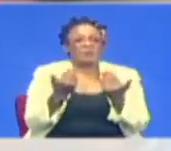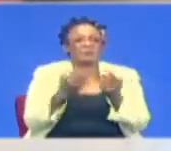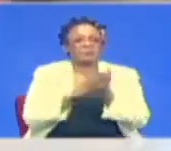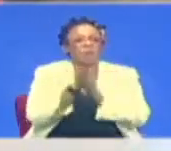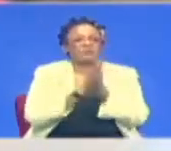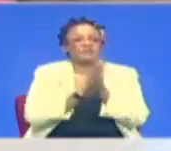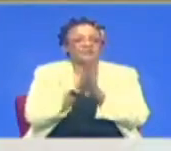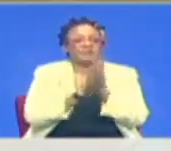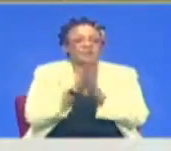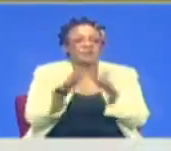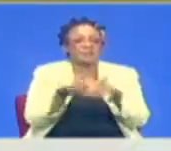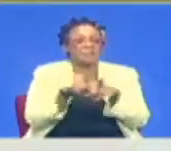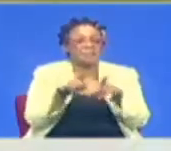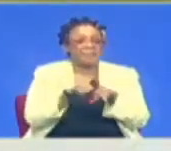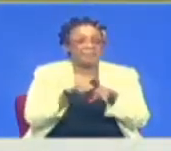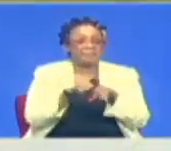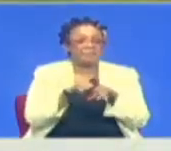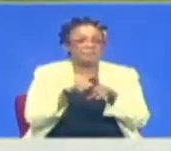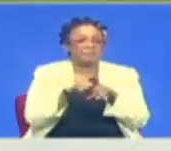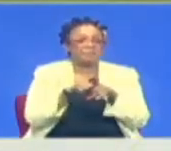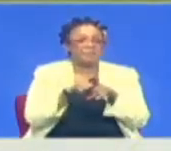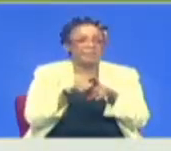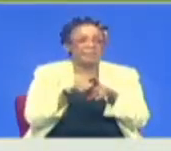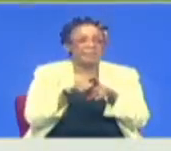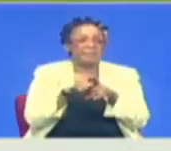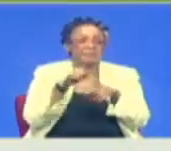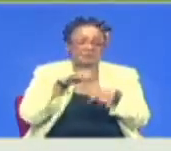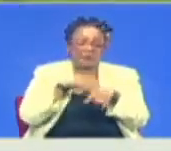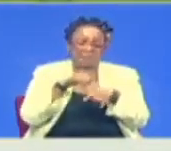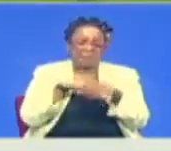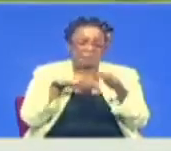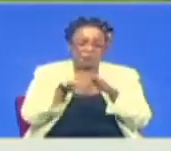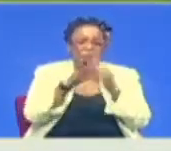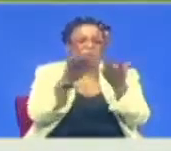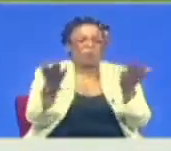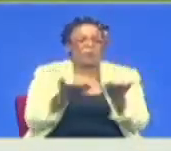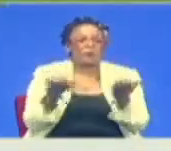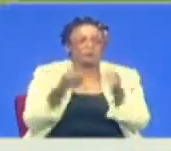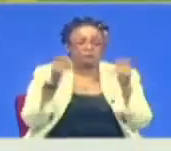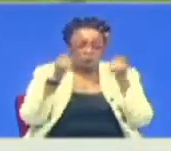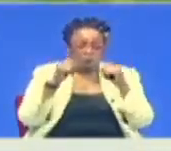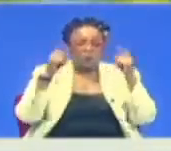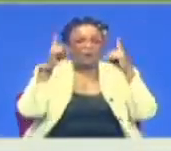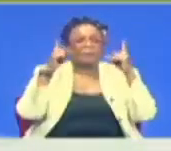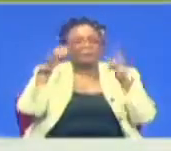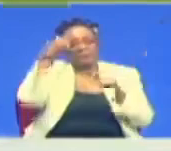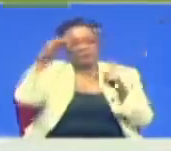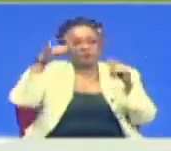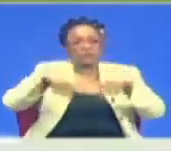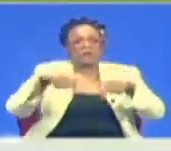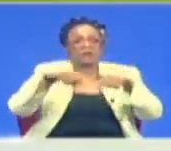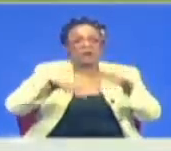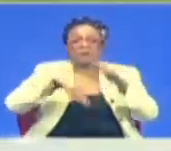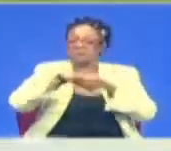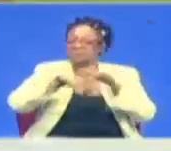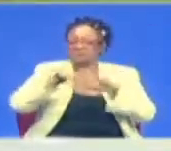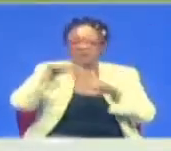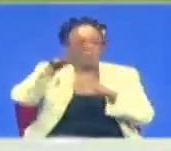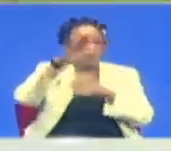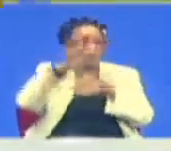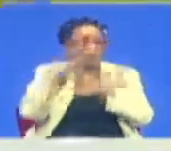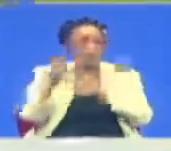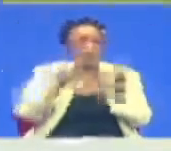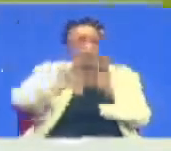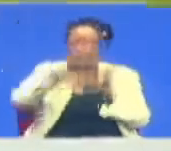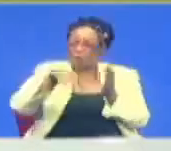kwa ofisi. Ningeomba ofisi penye wako sahi waamke. Juu leo hakuna mchezaji nimetumia kutoka nje. Wote ni maloko